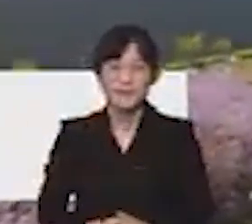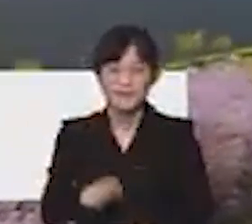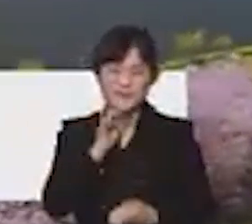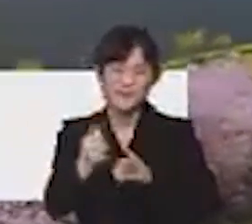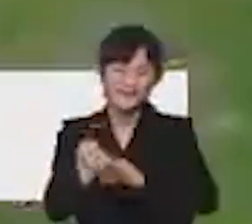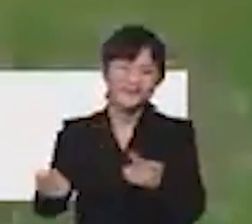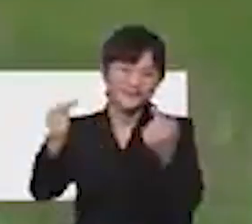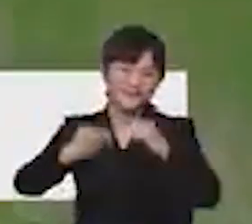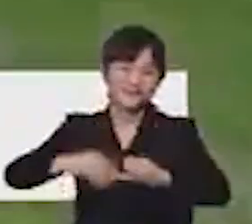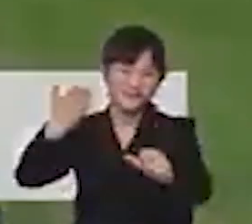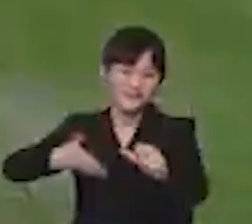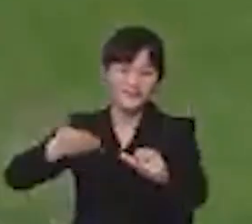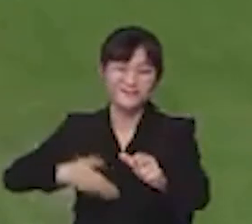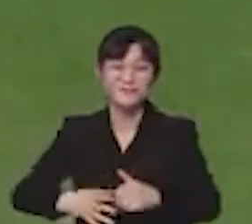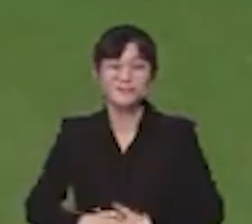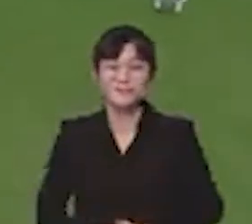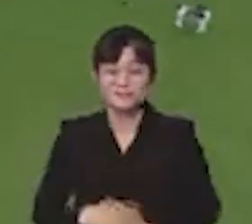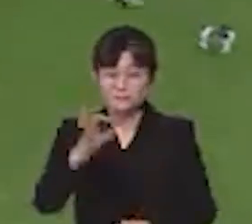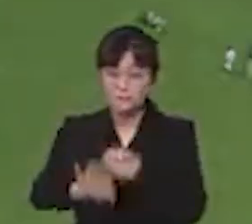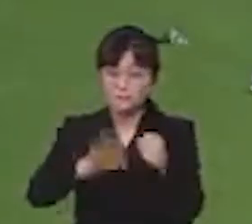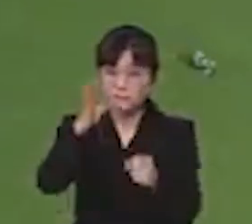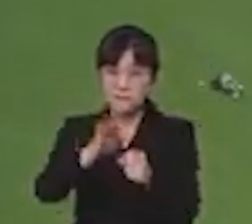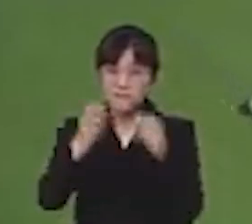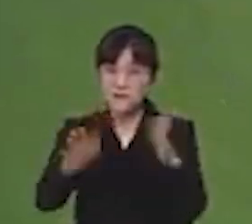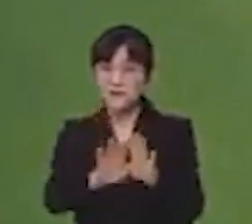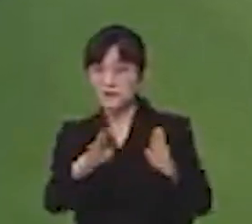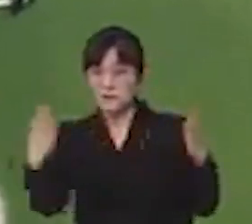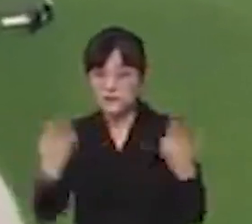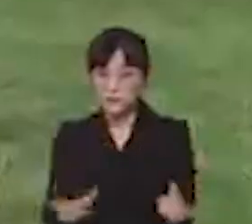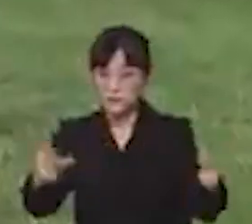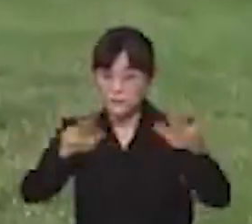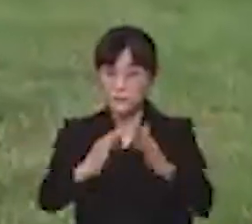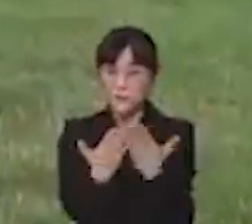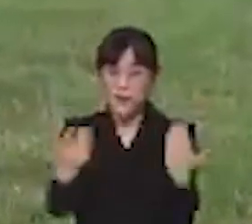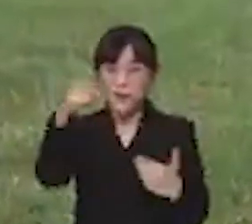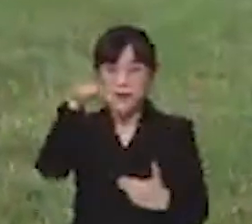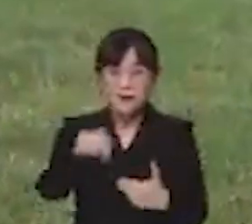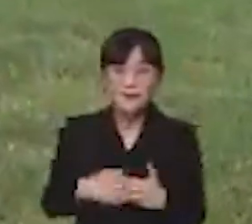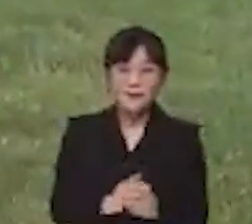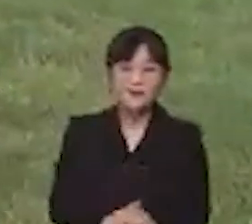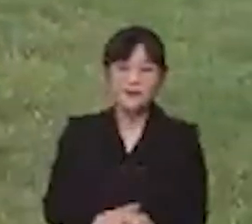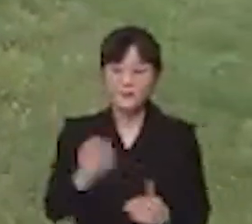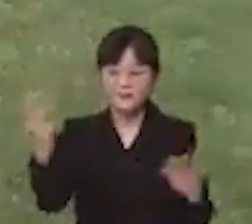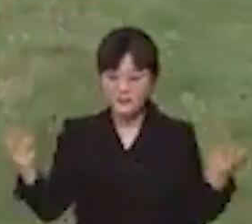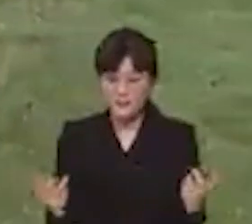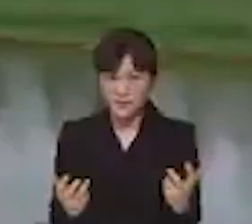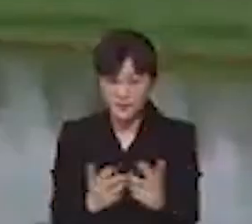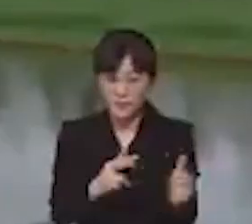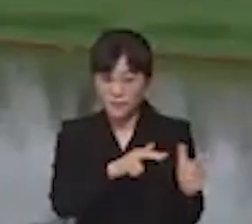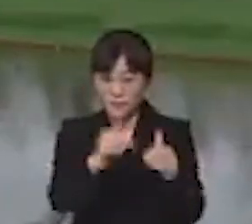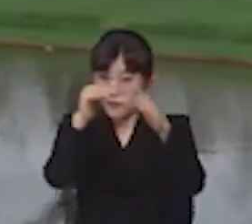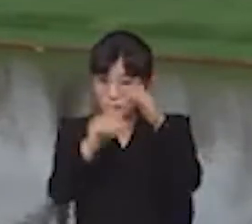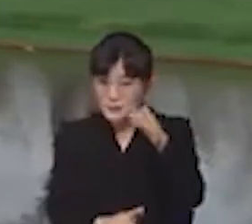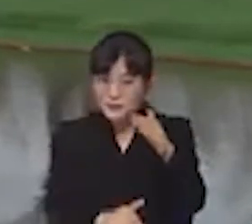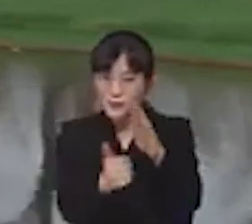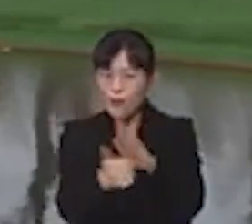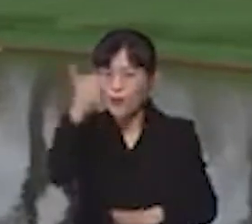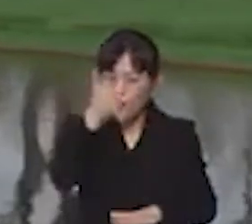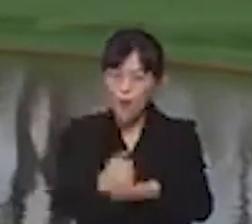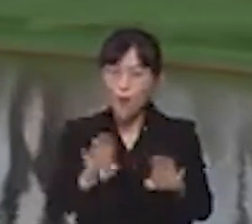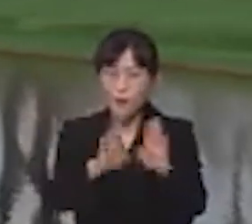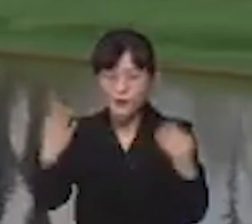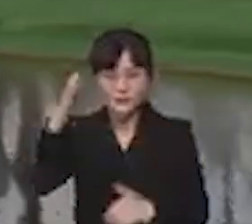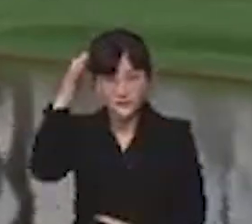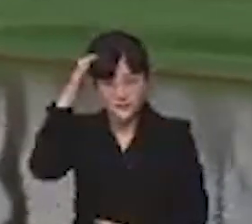국제정원박람회에 오시면 좋겠습니다. 10년 만에 열리는 국제정원박람회가 한층 풍성해진 콘텐츠로 성공 개최를 예감하고